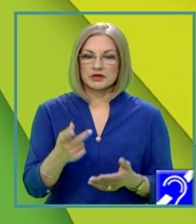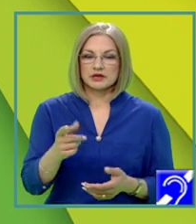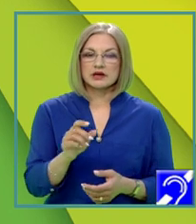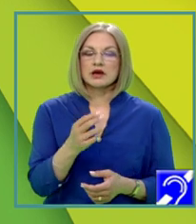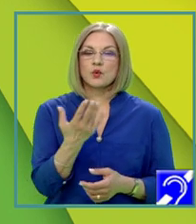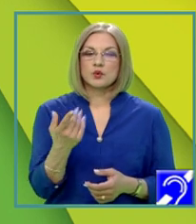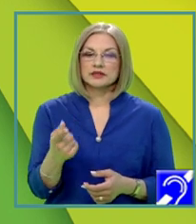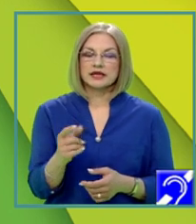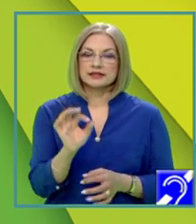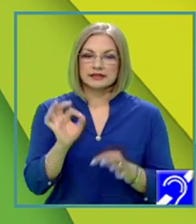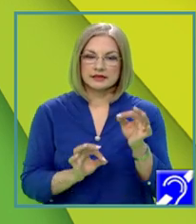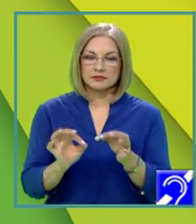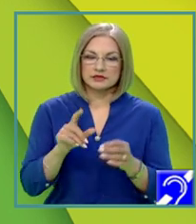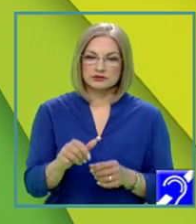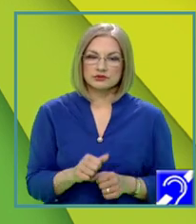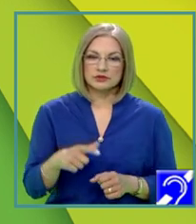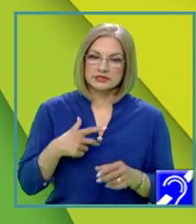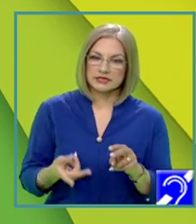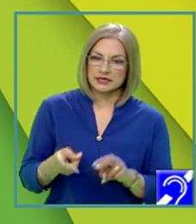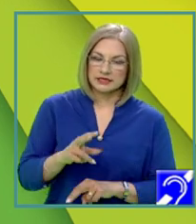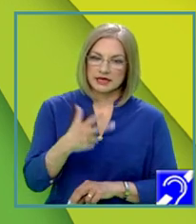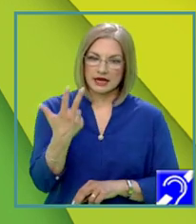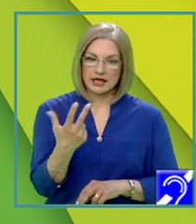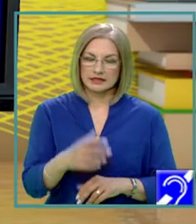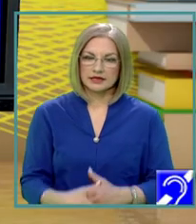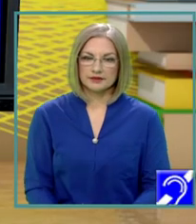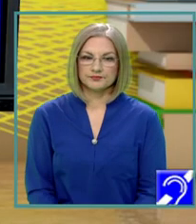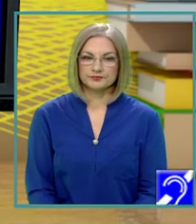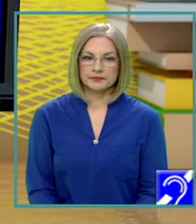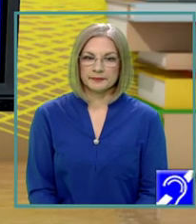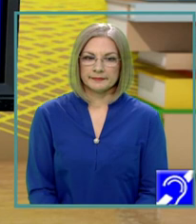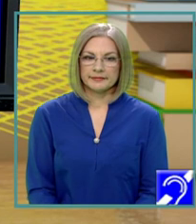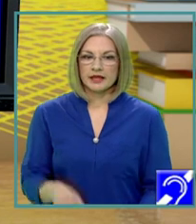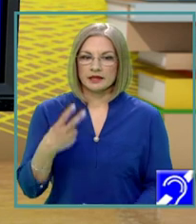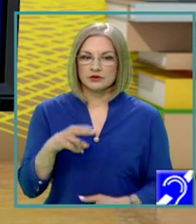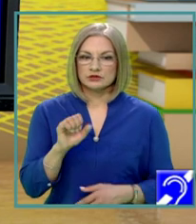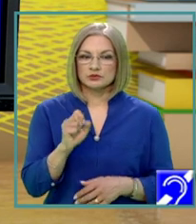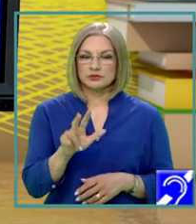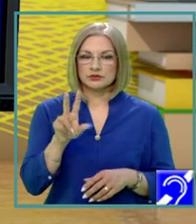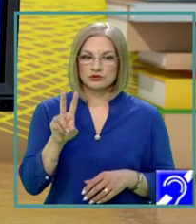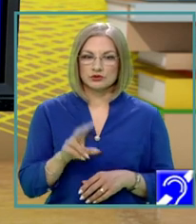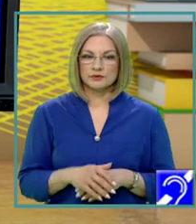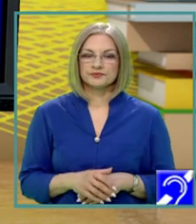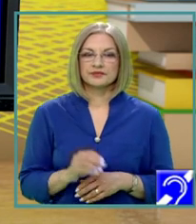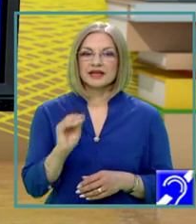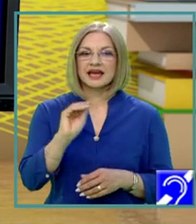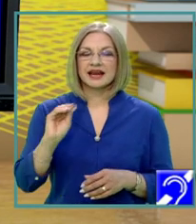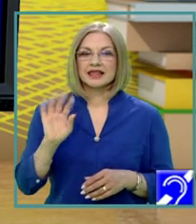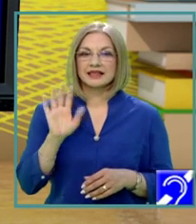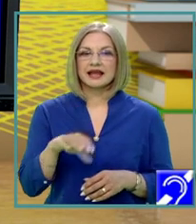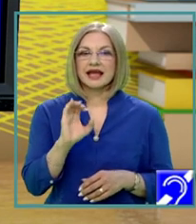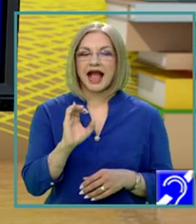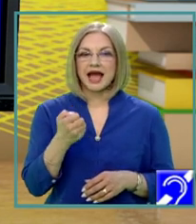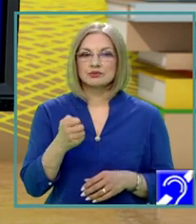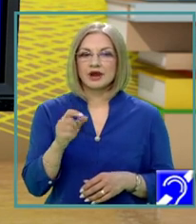am primit multe ori litru la minus 1 aplicator la puterea a treia trecem la subiectul 2 Creta conține carbonat de calciu o